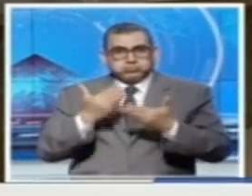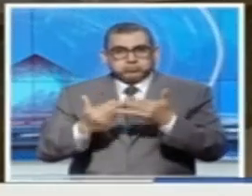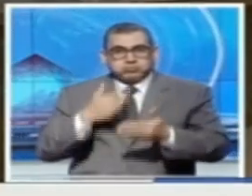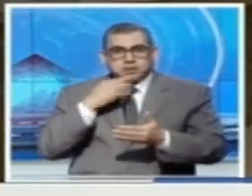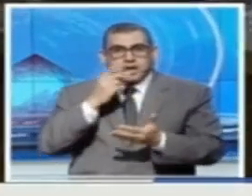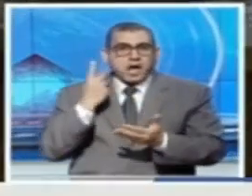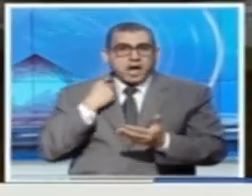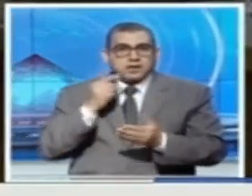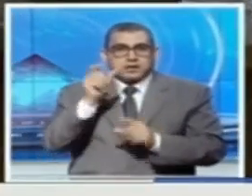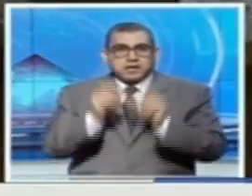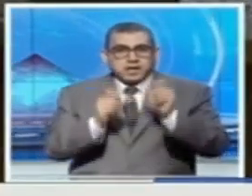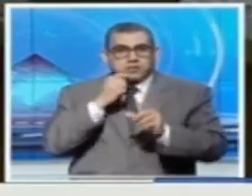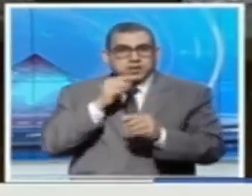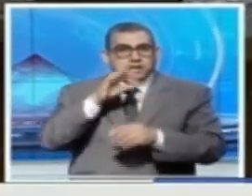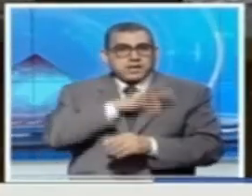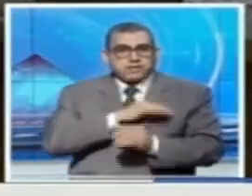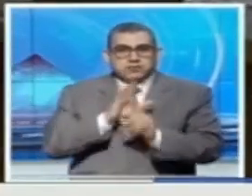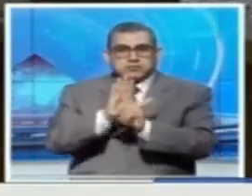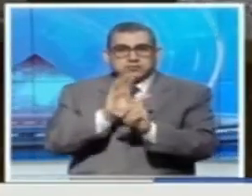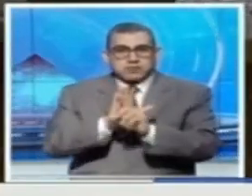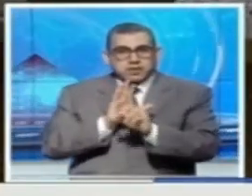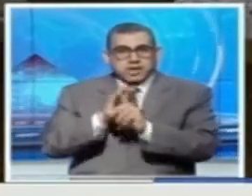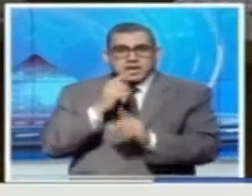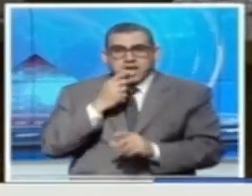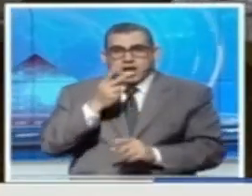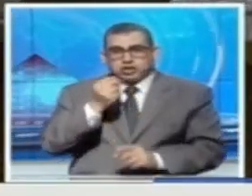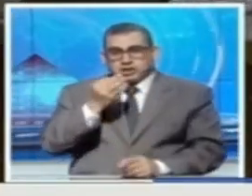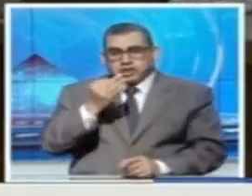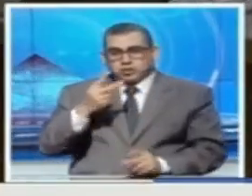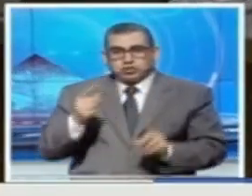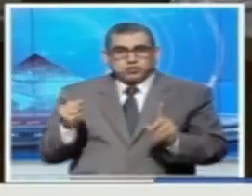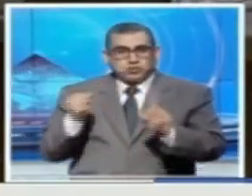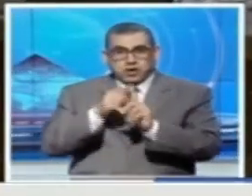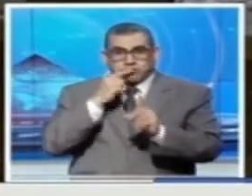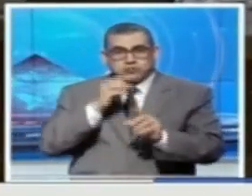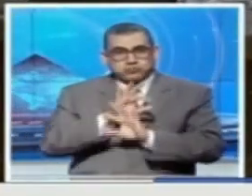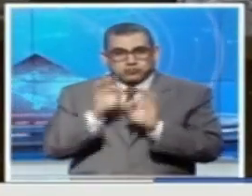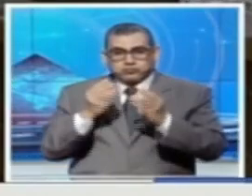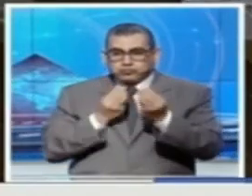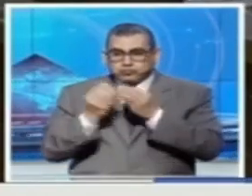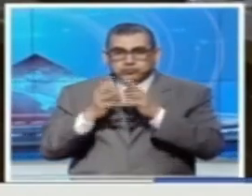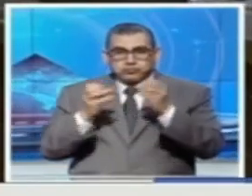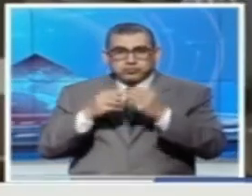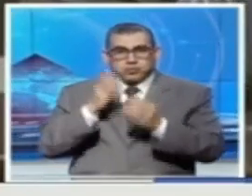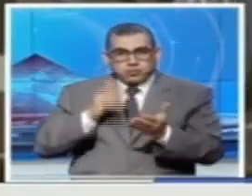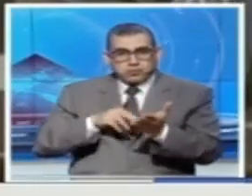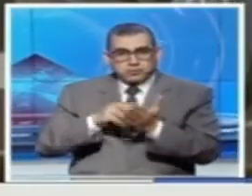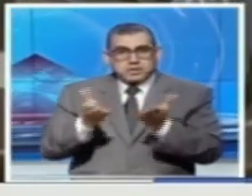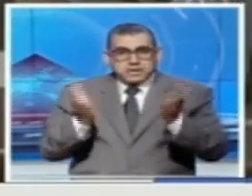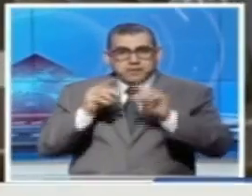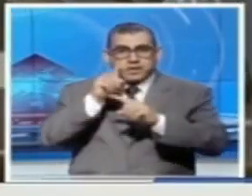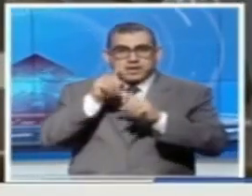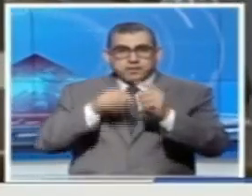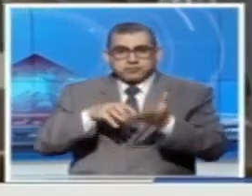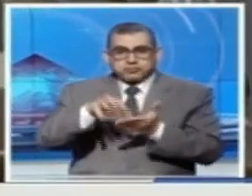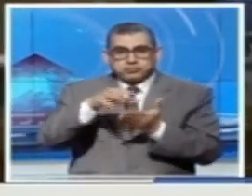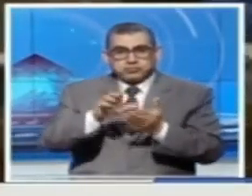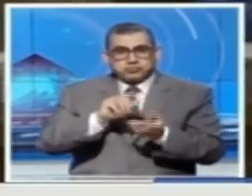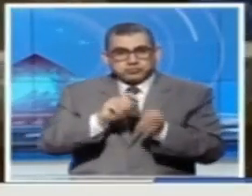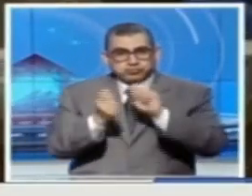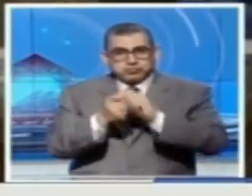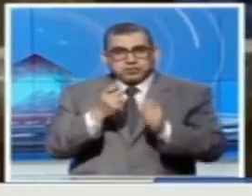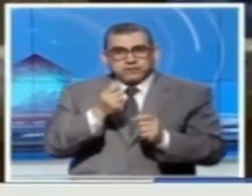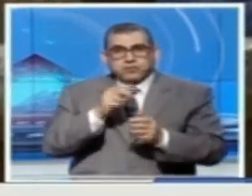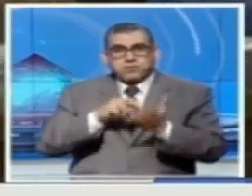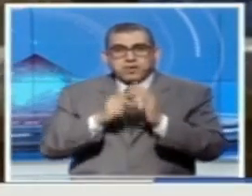المستفيدين من برامج الدعم النقدي حتى عام 2023. كما تم مناقشة سبل زيادة نسب توزيع التحويلات النقدية